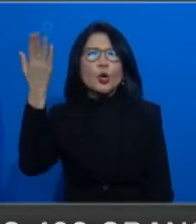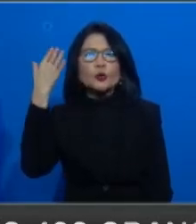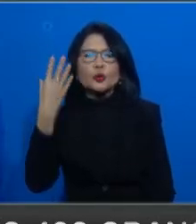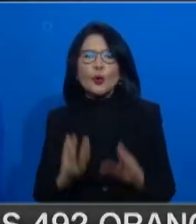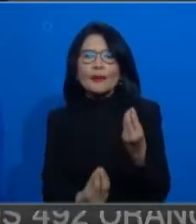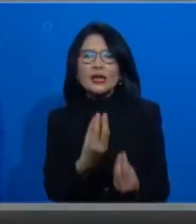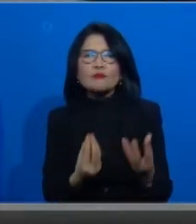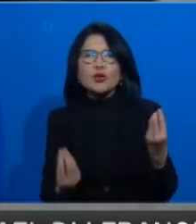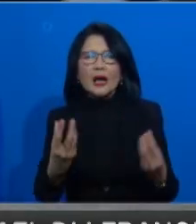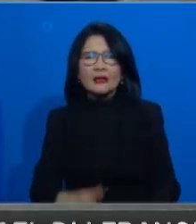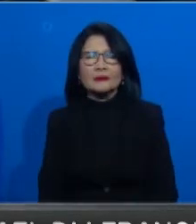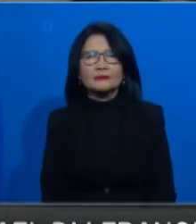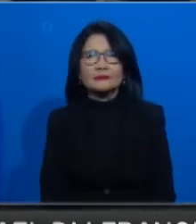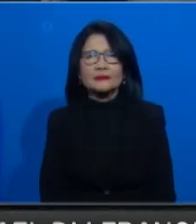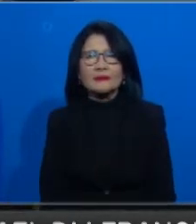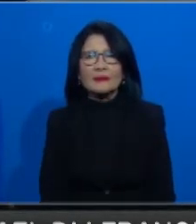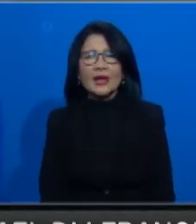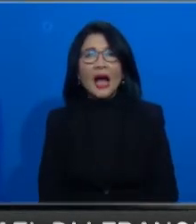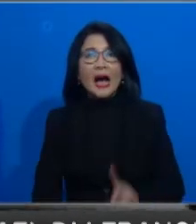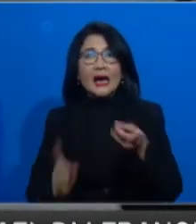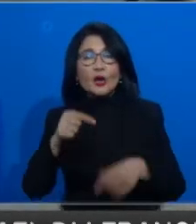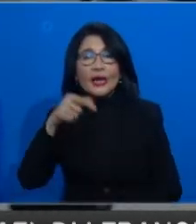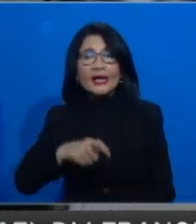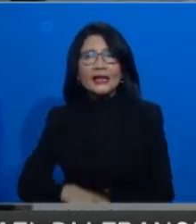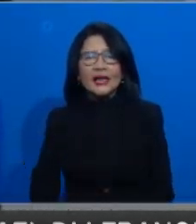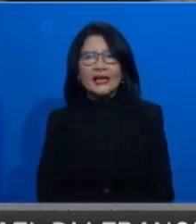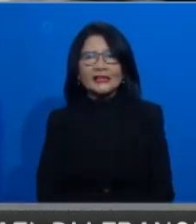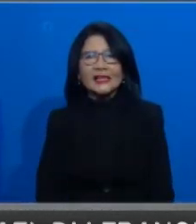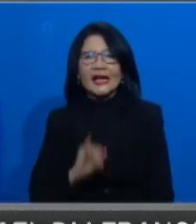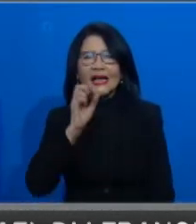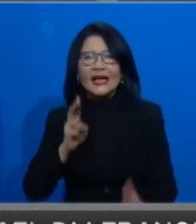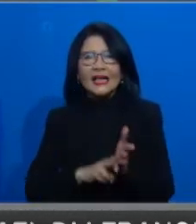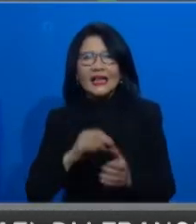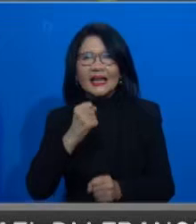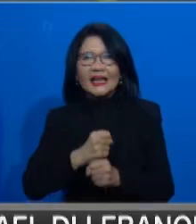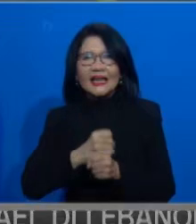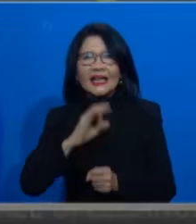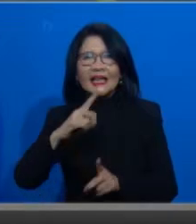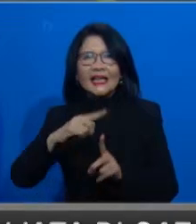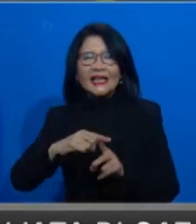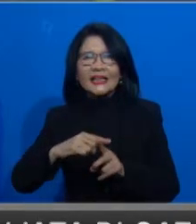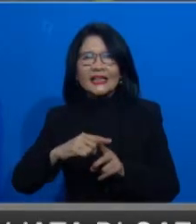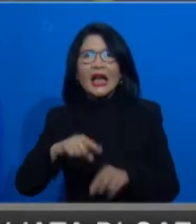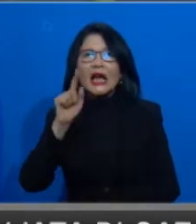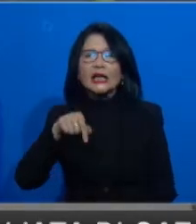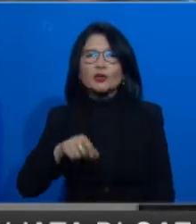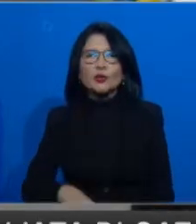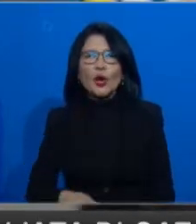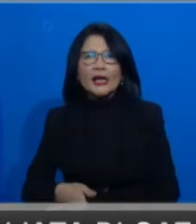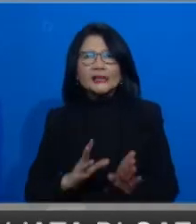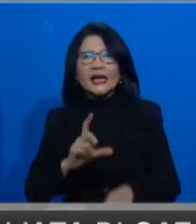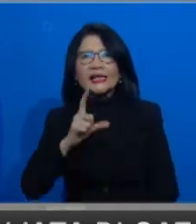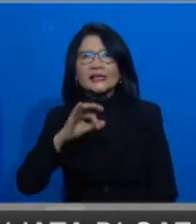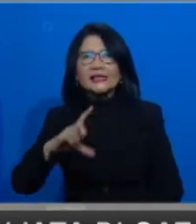dan hutan. Nah, kalau yang ini, Jalan Inggit Garnasi. Tapi, banyak masyarakat Bandung yang menyebutnya Jalan